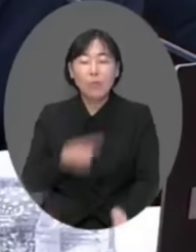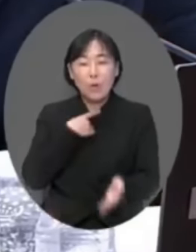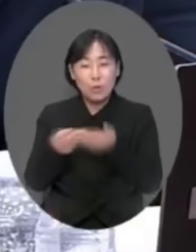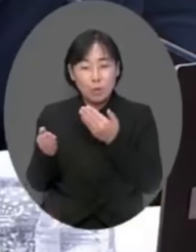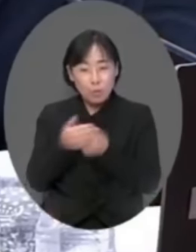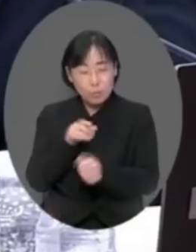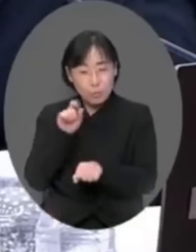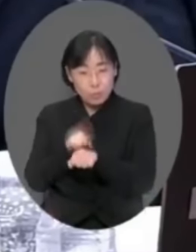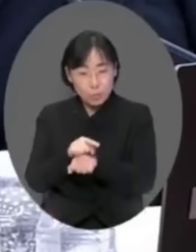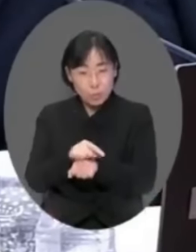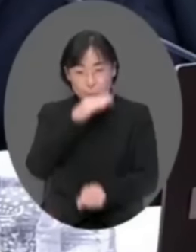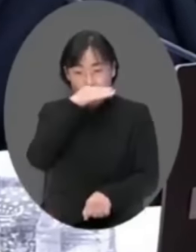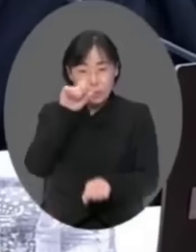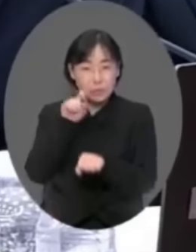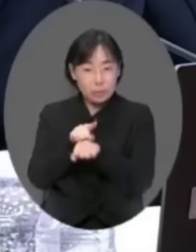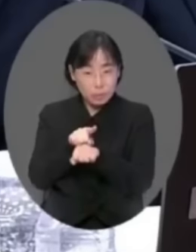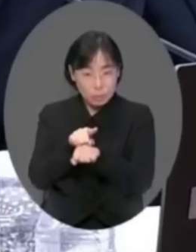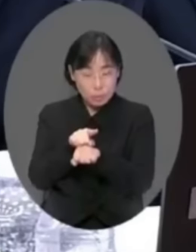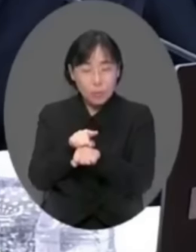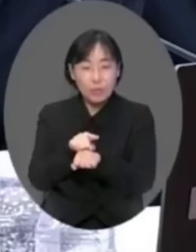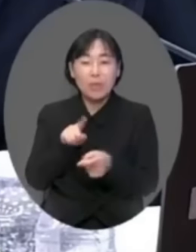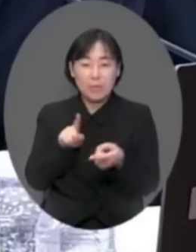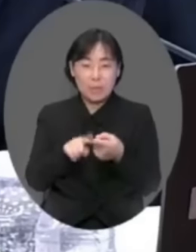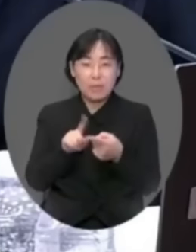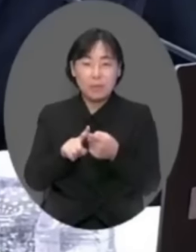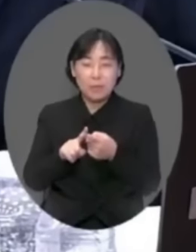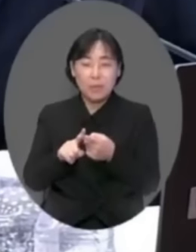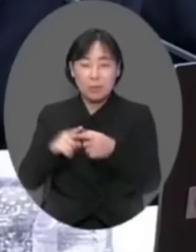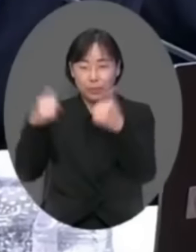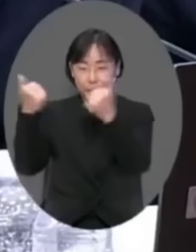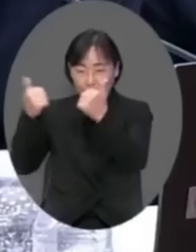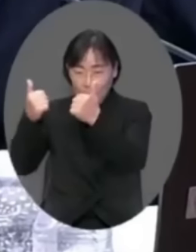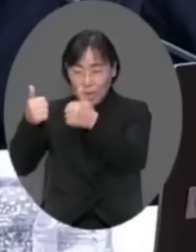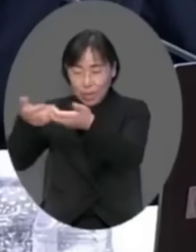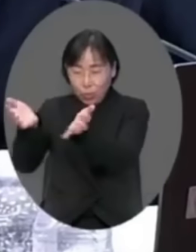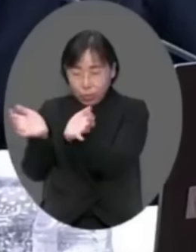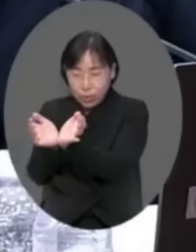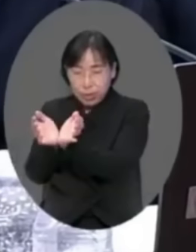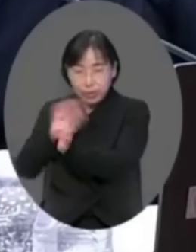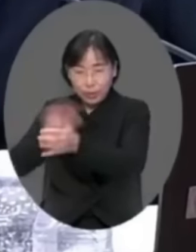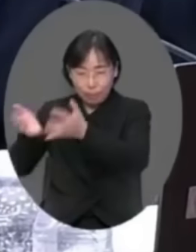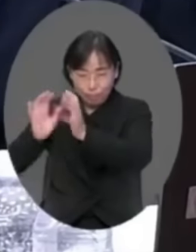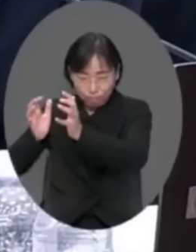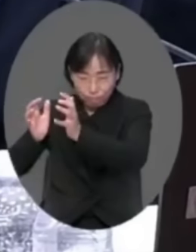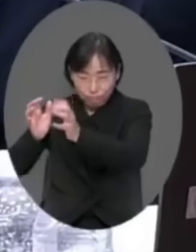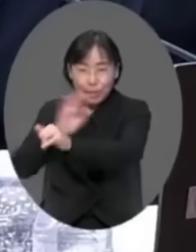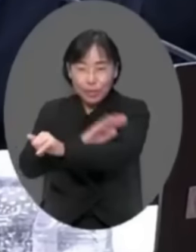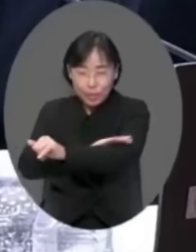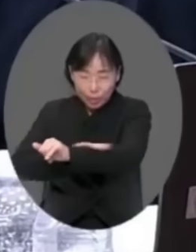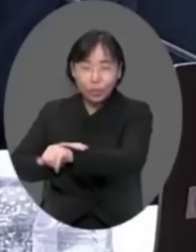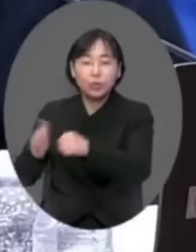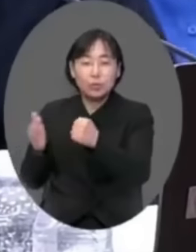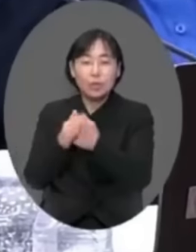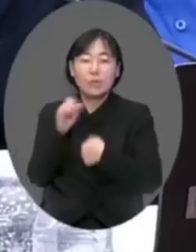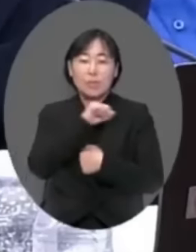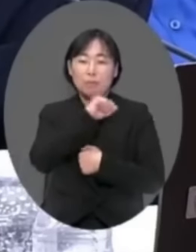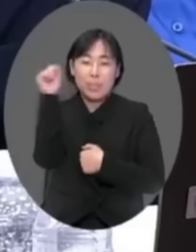심사위원들께서 충분히 심사를 하셔서 적법한 절차에 의해서 규정에 따라 저 임명된 걸로 알고